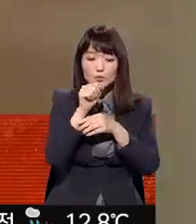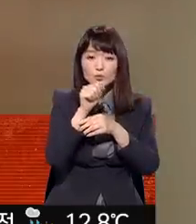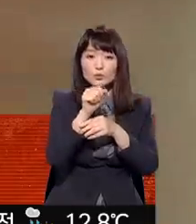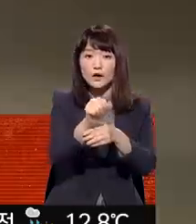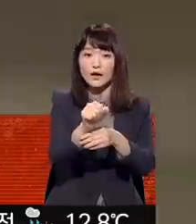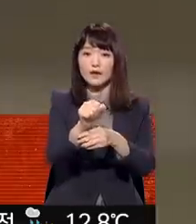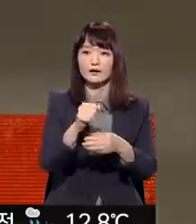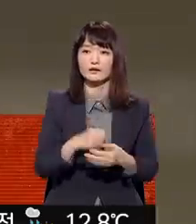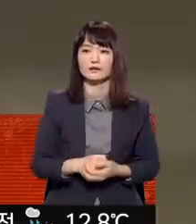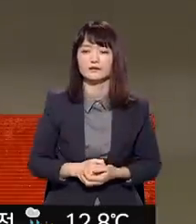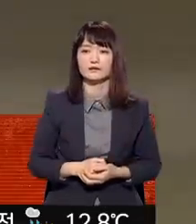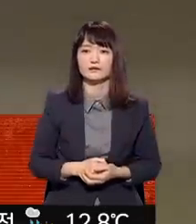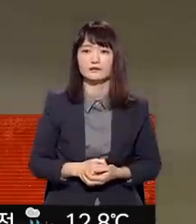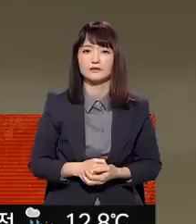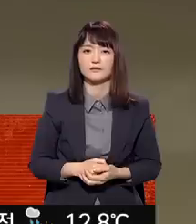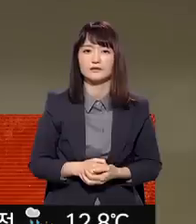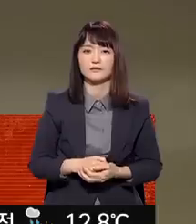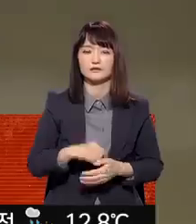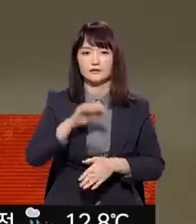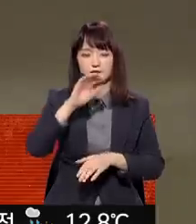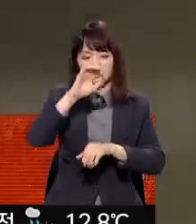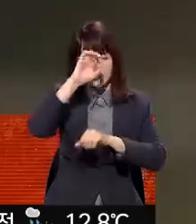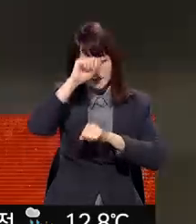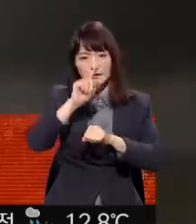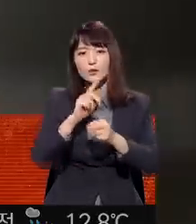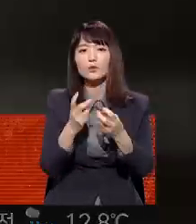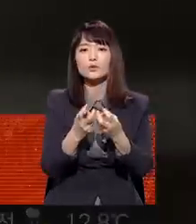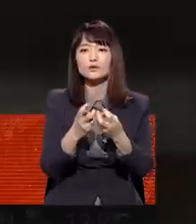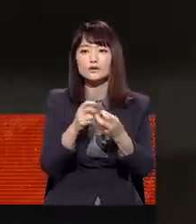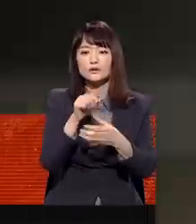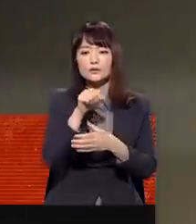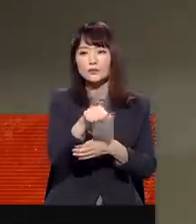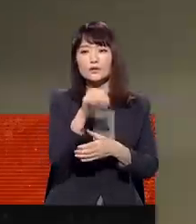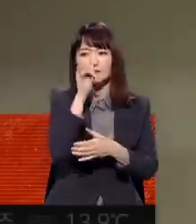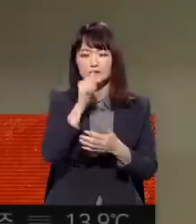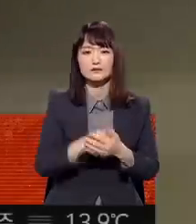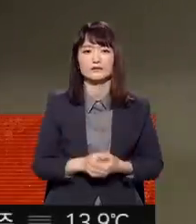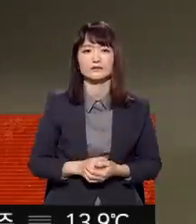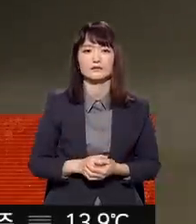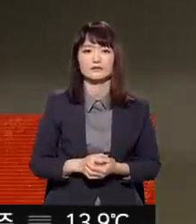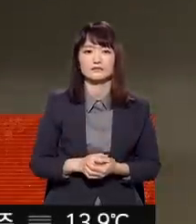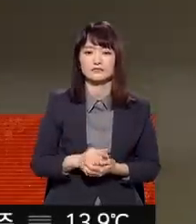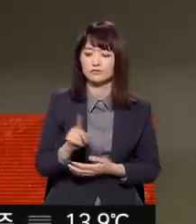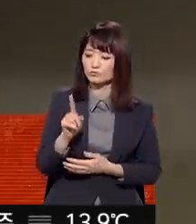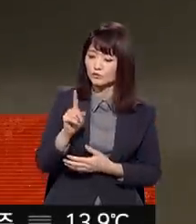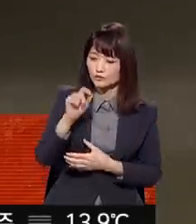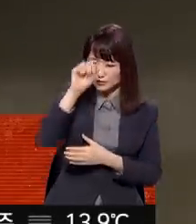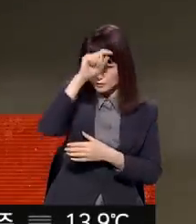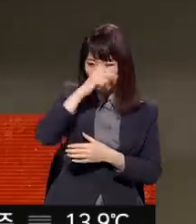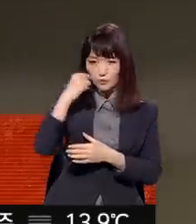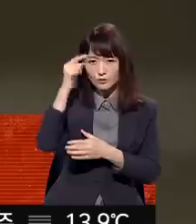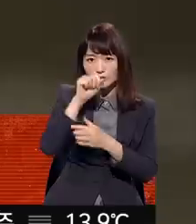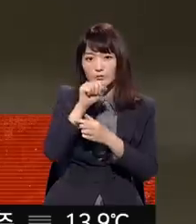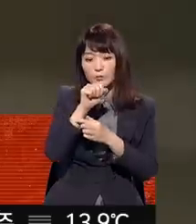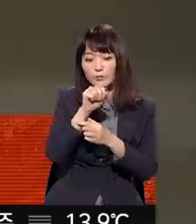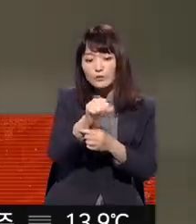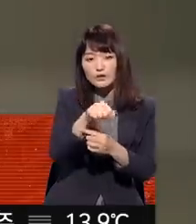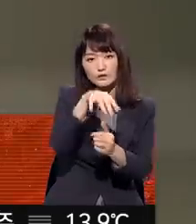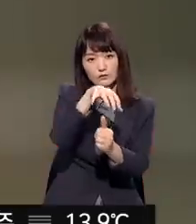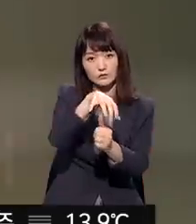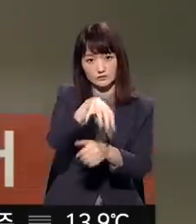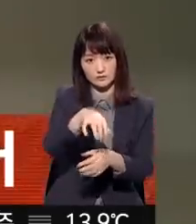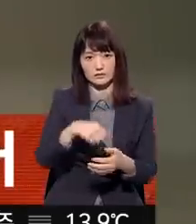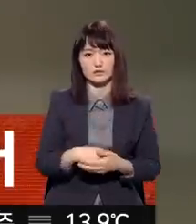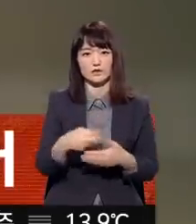모습입니다. 앞다리는 언제 쏙 하나요? 네, 아기 고양이가 어리둥절한 표정으로 쳐다보기만 하고 있는데요. 이 고양이가 갇힌 곳은